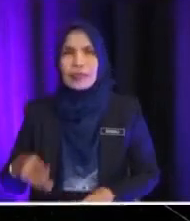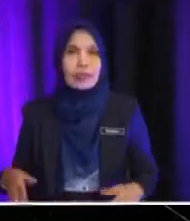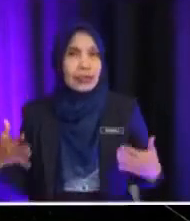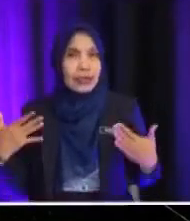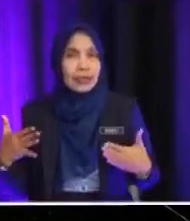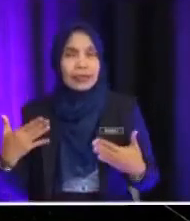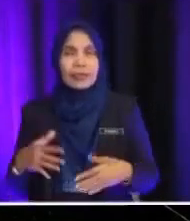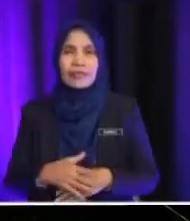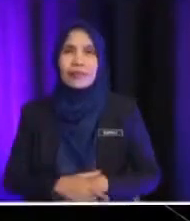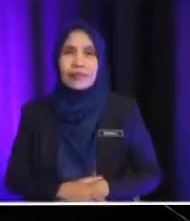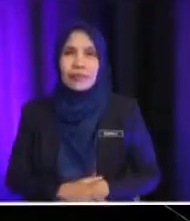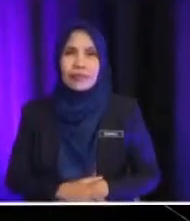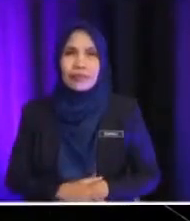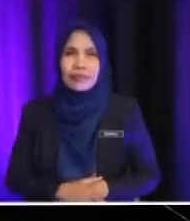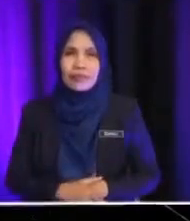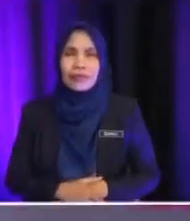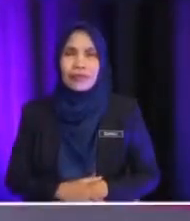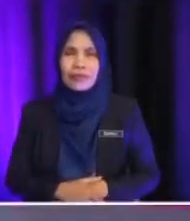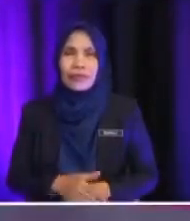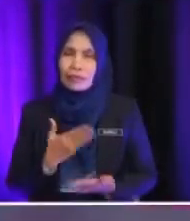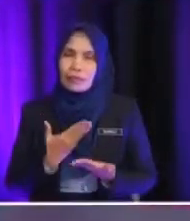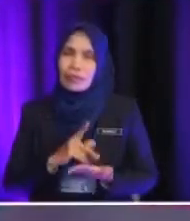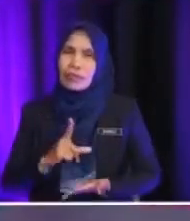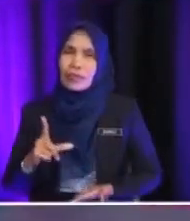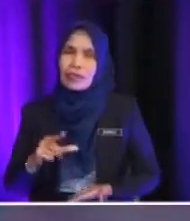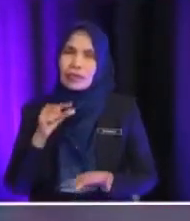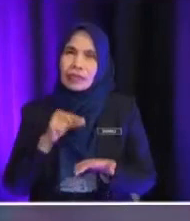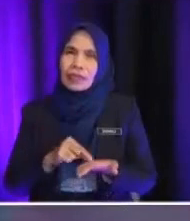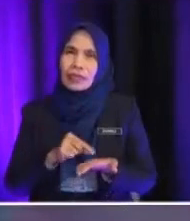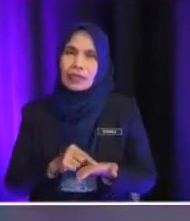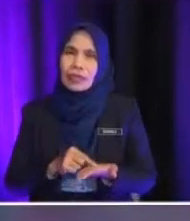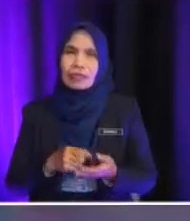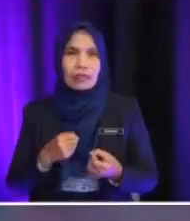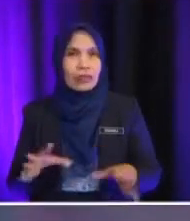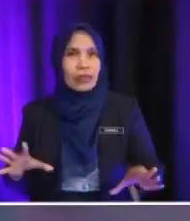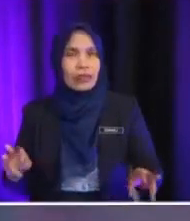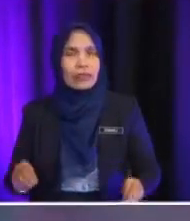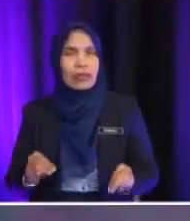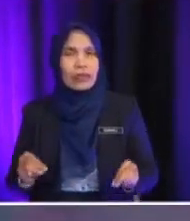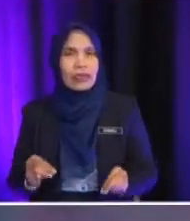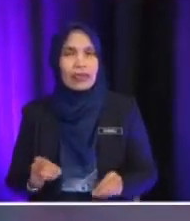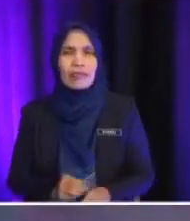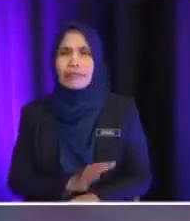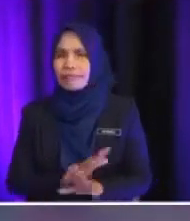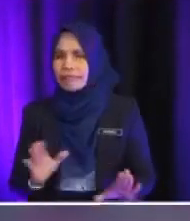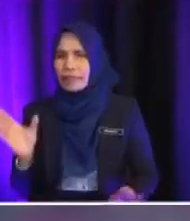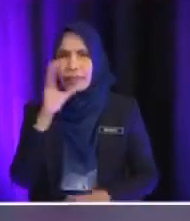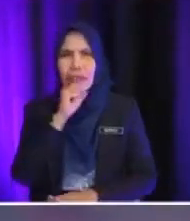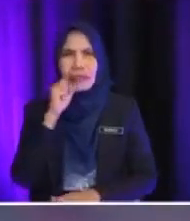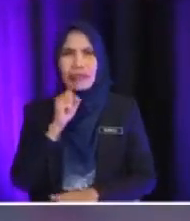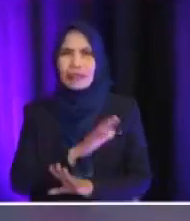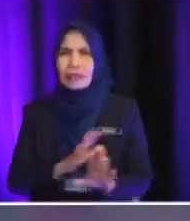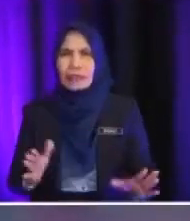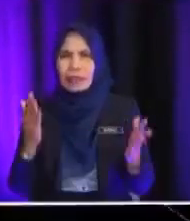Okey, baiklah cikgu. Okay. Ayam kita dah pun masak, tapi macam tak cantik lah kalau kita hias kan. Betul, betul. Jadi sekarang cikgu, kita